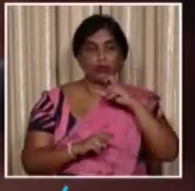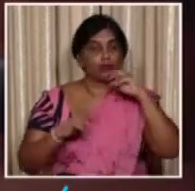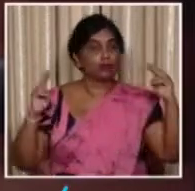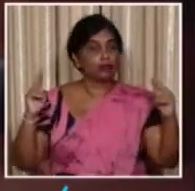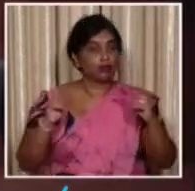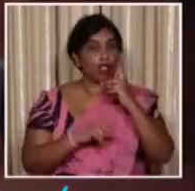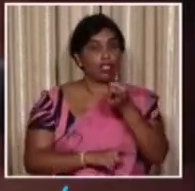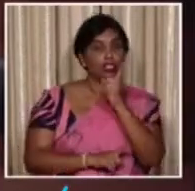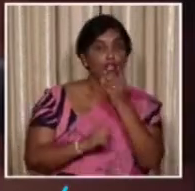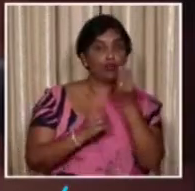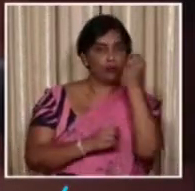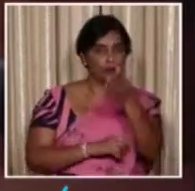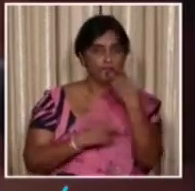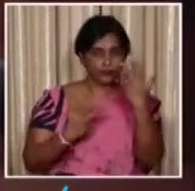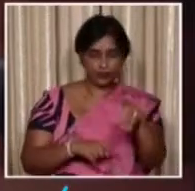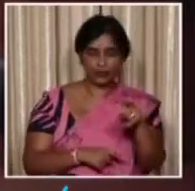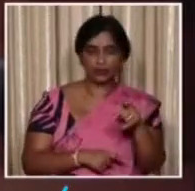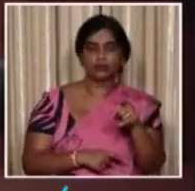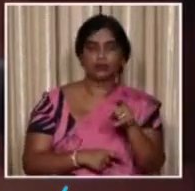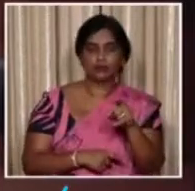महाधिकरणे दंडुवल लबपु केनेक्